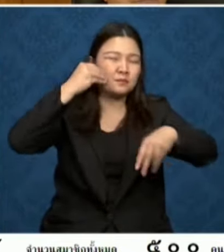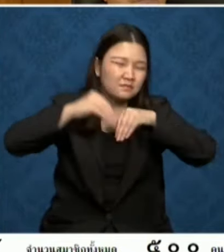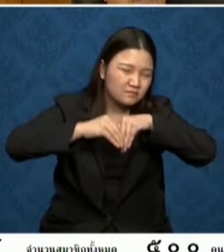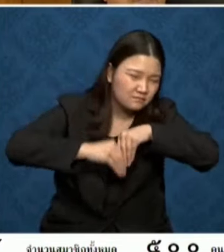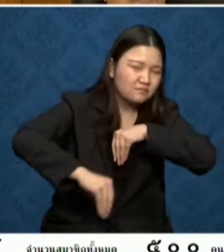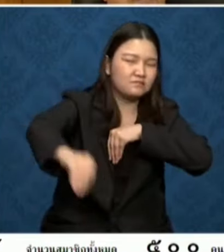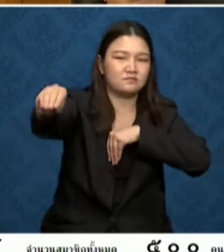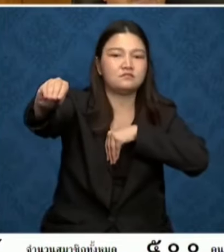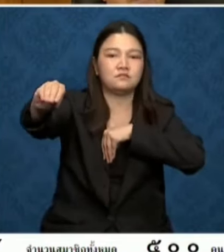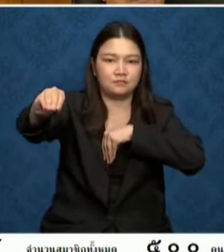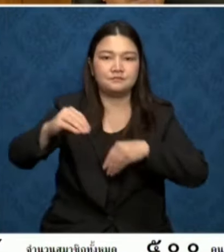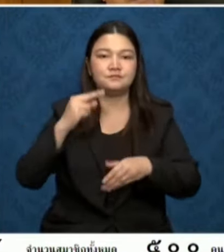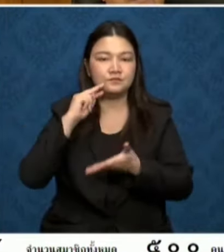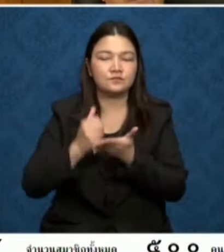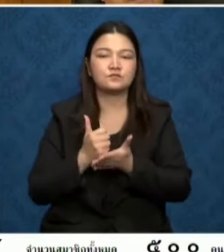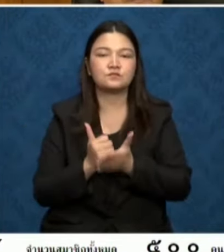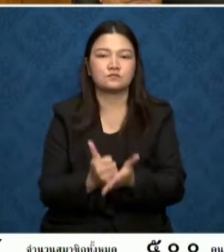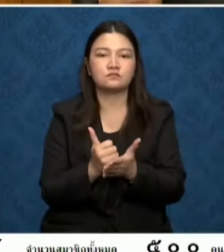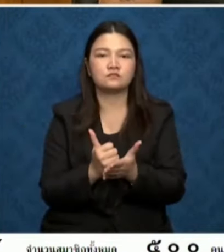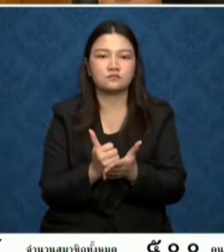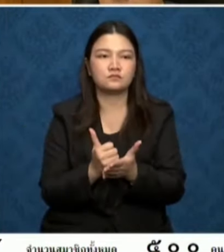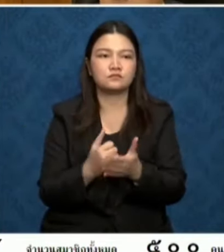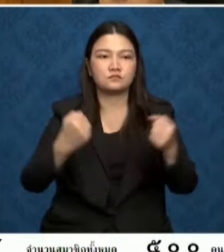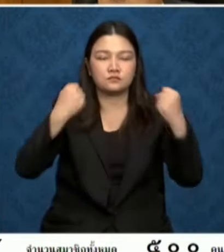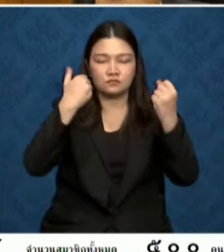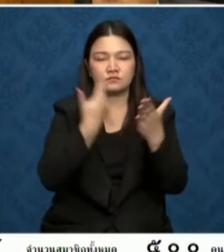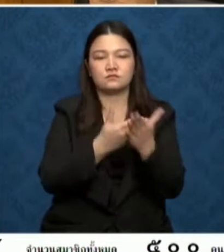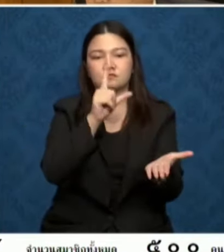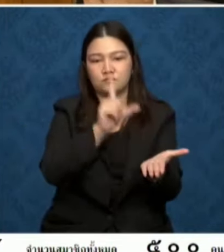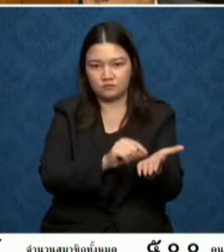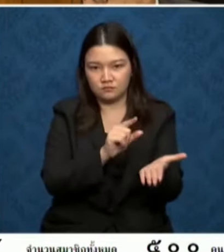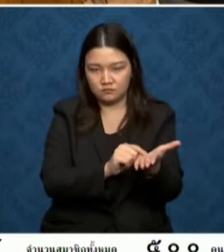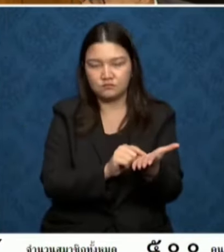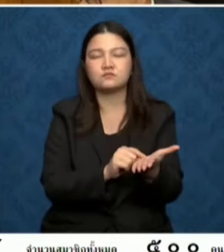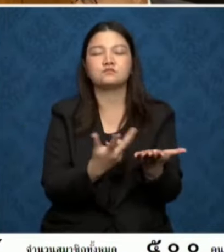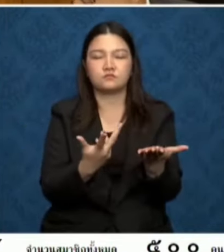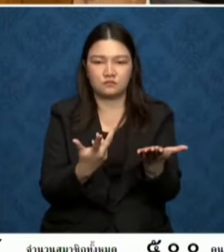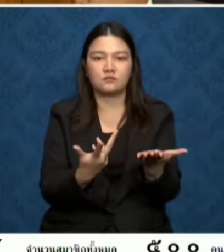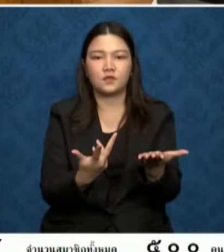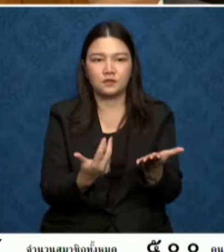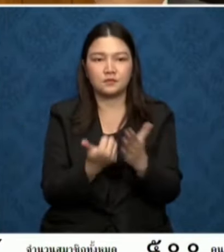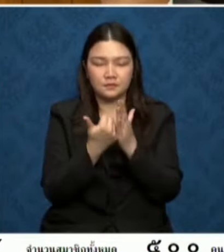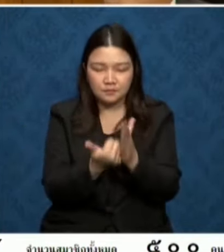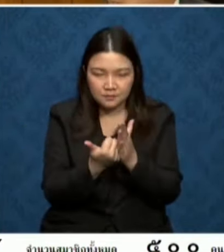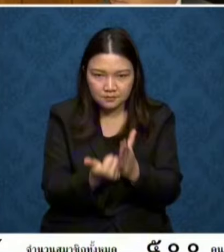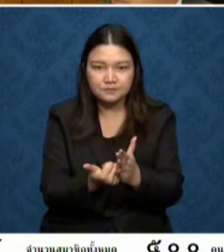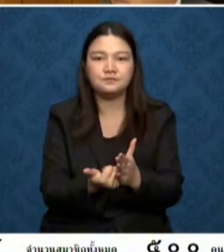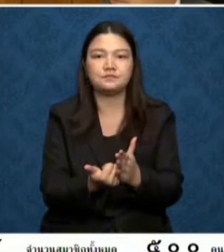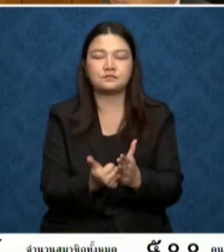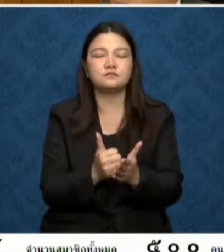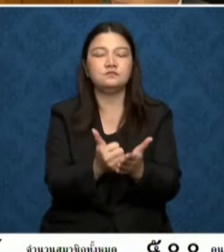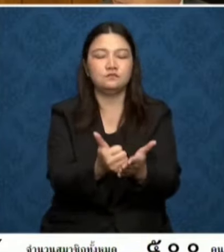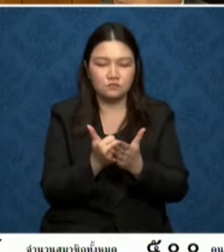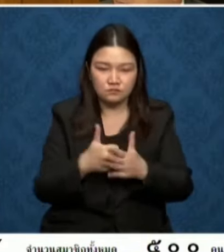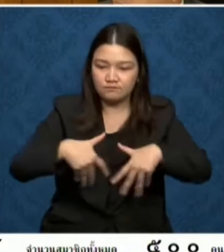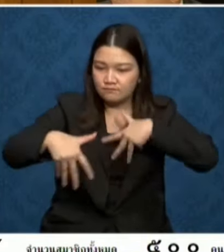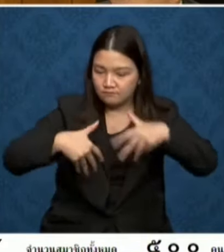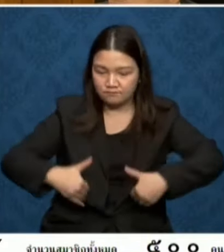ที่ที่ห่างไกลครับหาพลังงานในราคาถูกไปอำนวยความสะดวกในการใช้ชีวิตของเขา